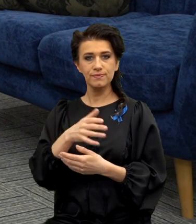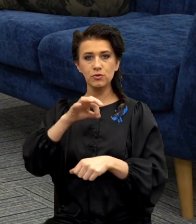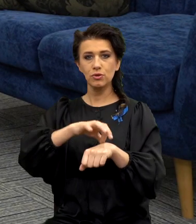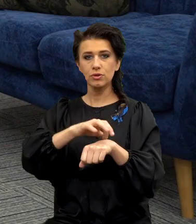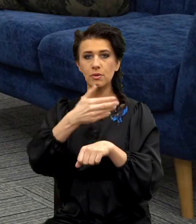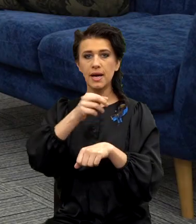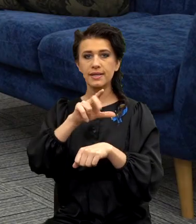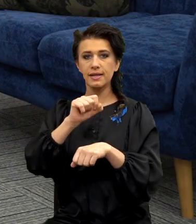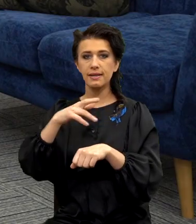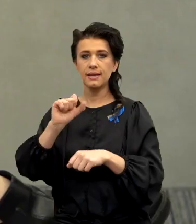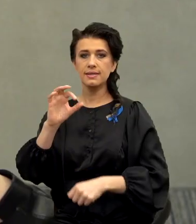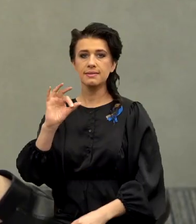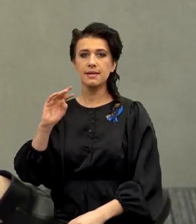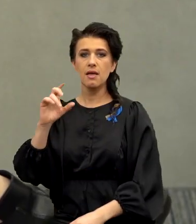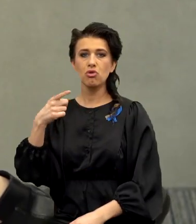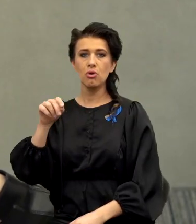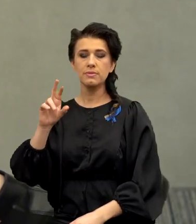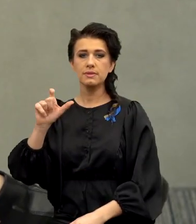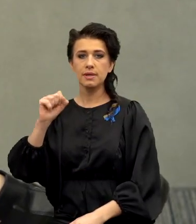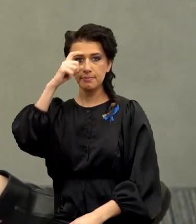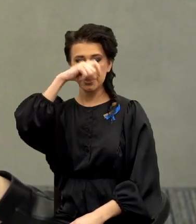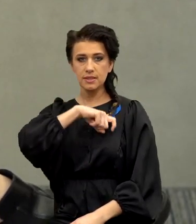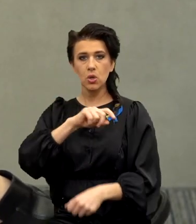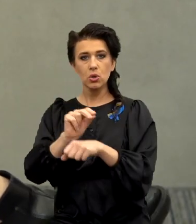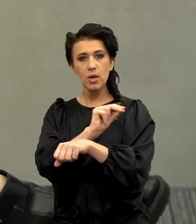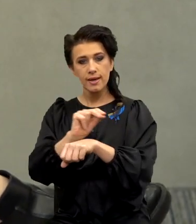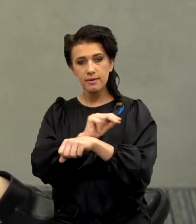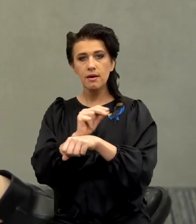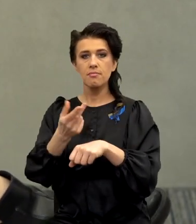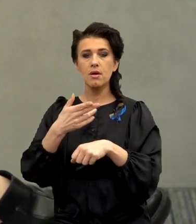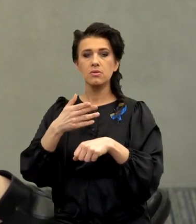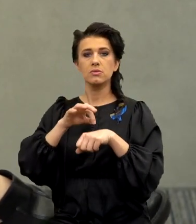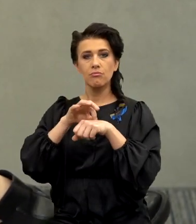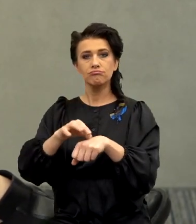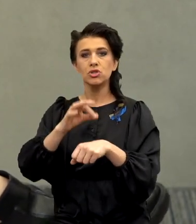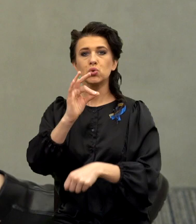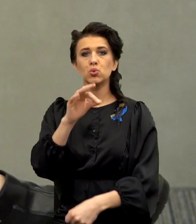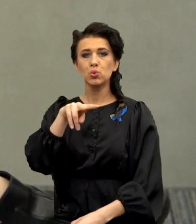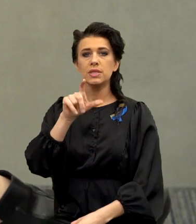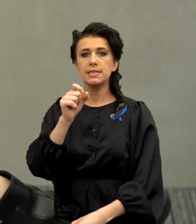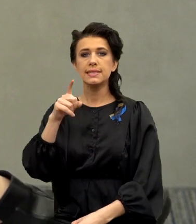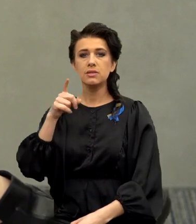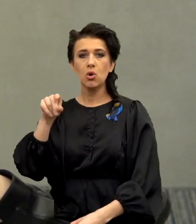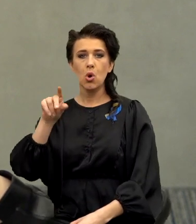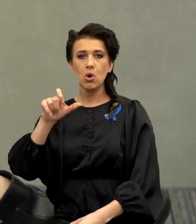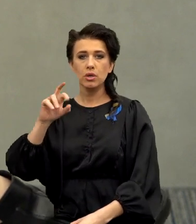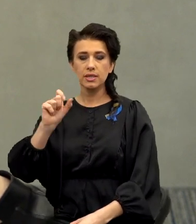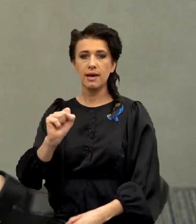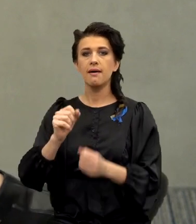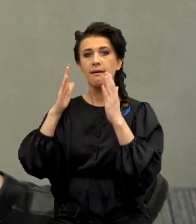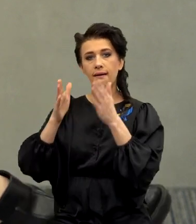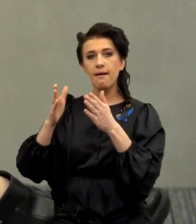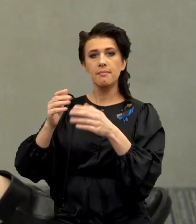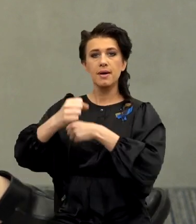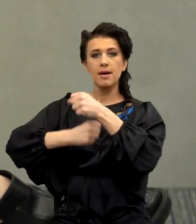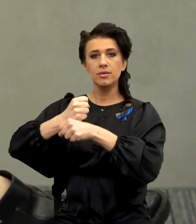dr Marlena Stradomska, psycholożka, psychoterapeutka, suicydolożka z Katedry Psychologii Klinicznej i Neuropsychologii w